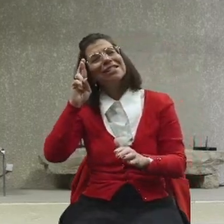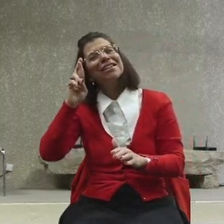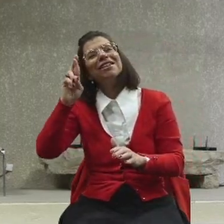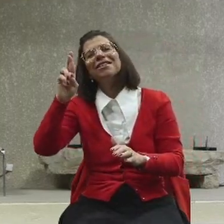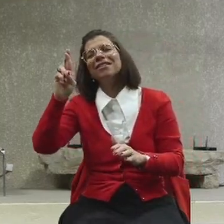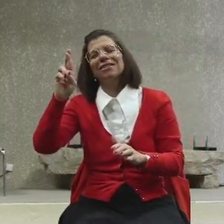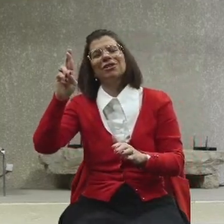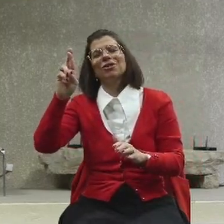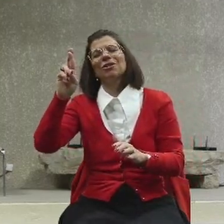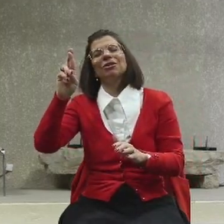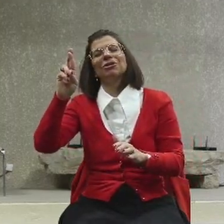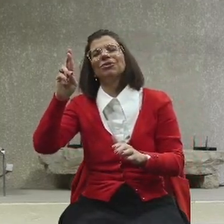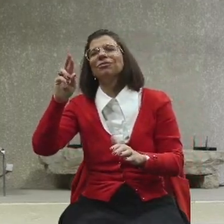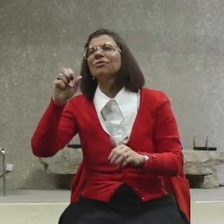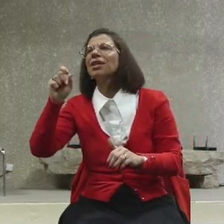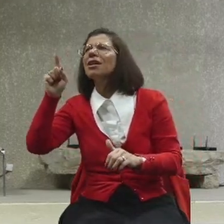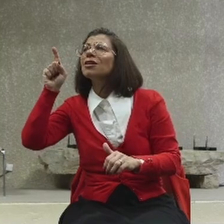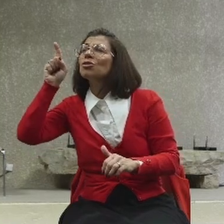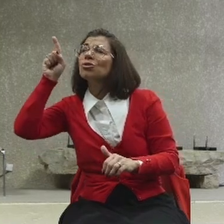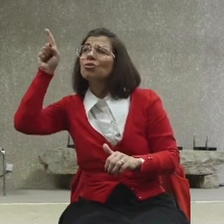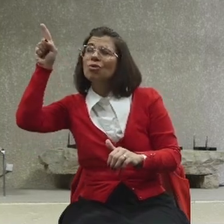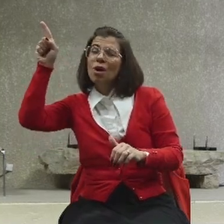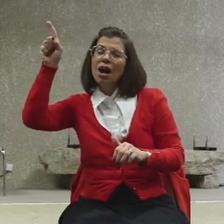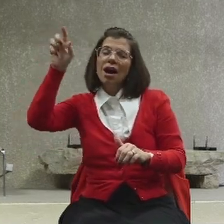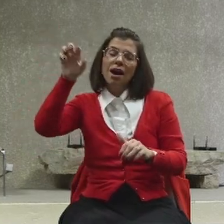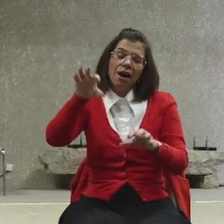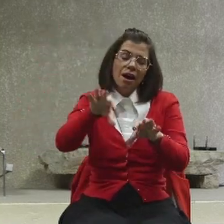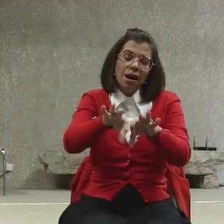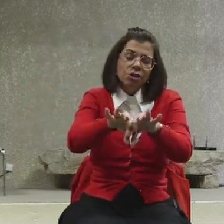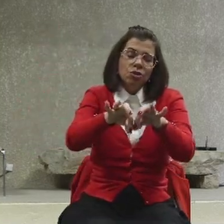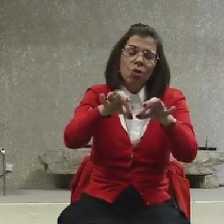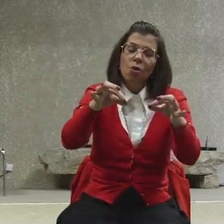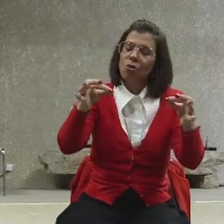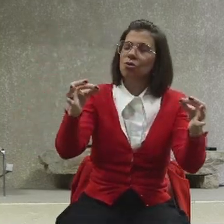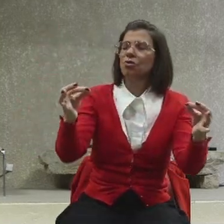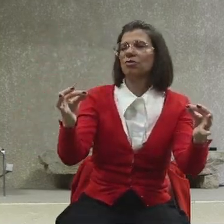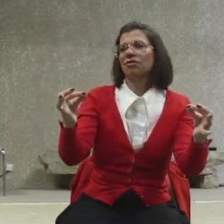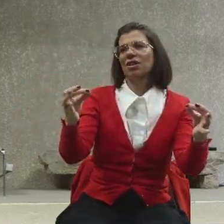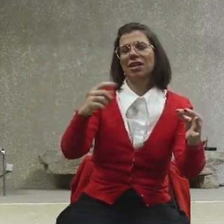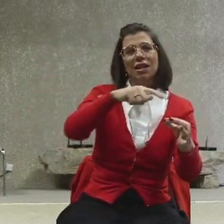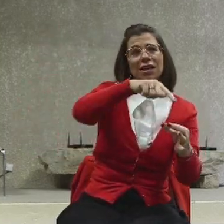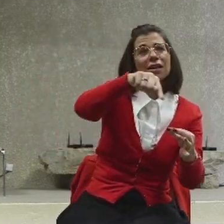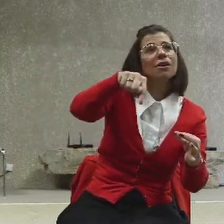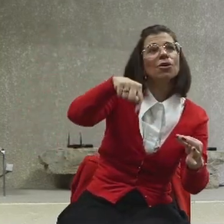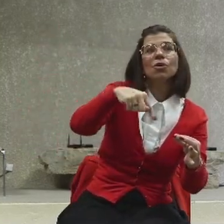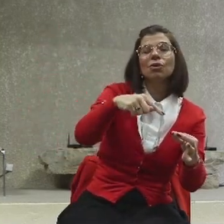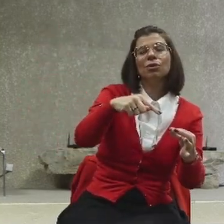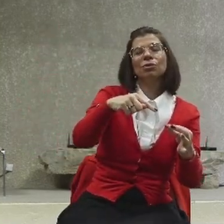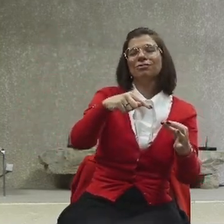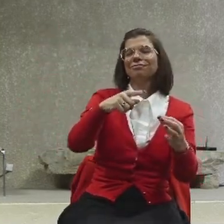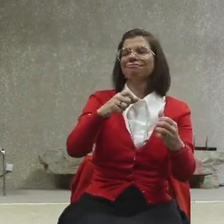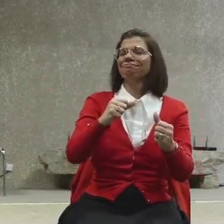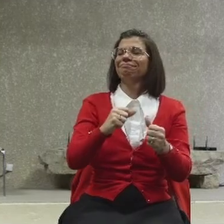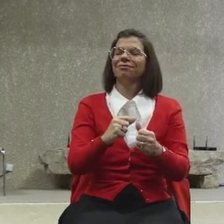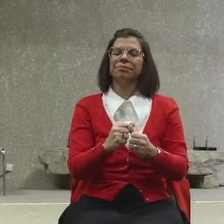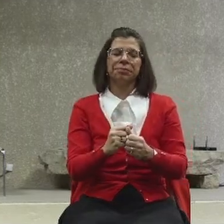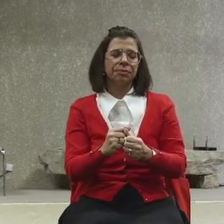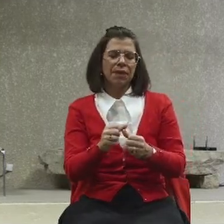tous les attributs de Dieu. La manifestation de qui est Dieu. Eh bien, lorsque tu vas comprendre et tu